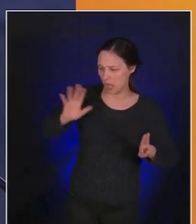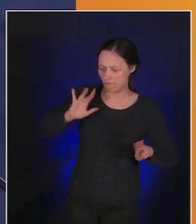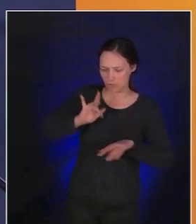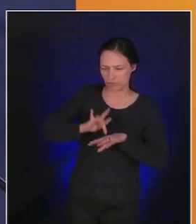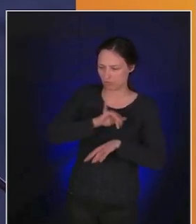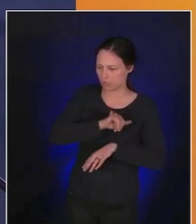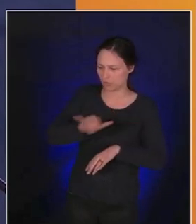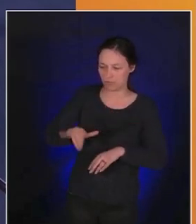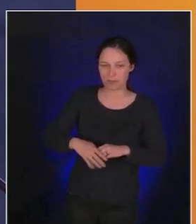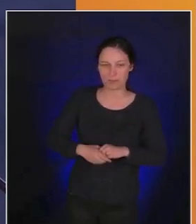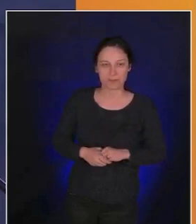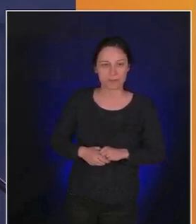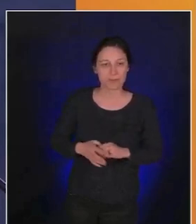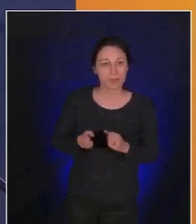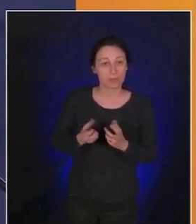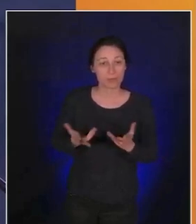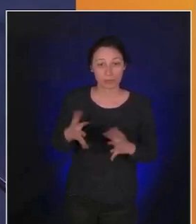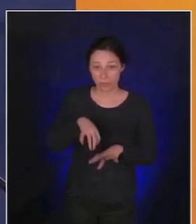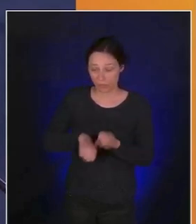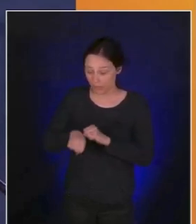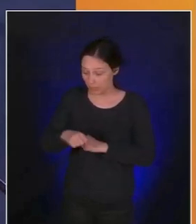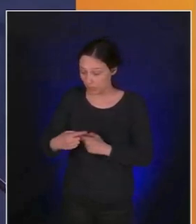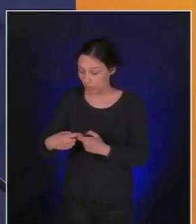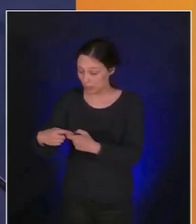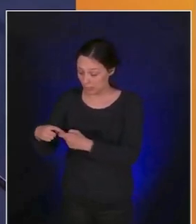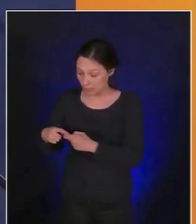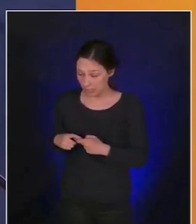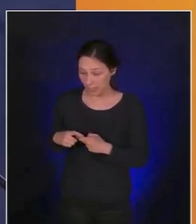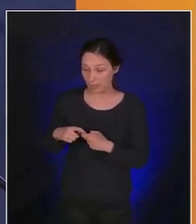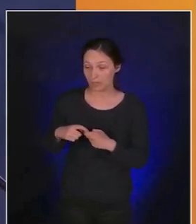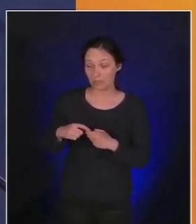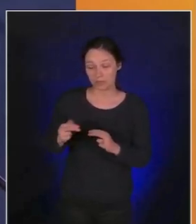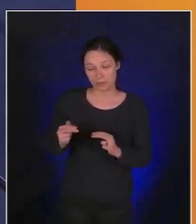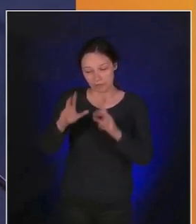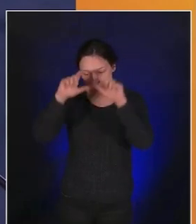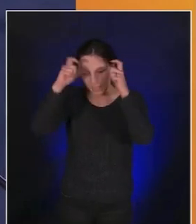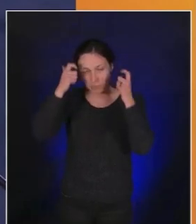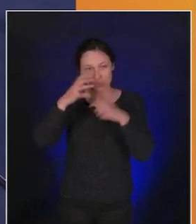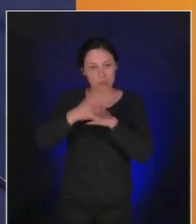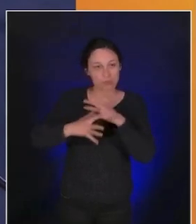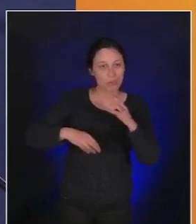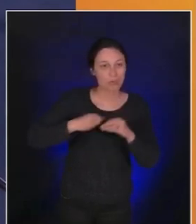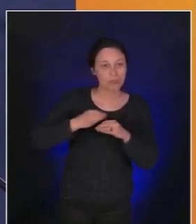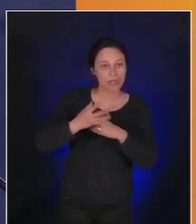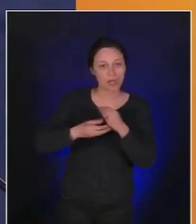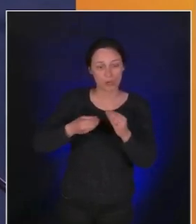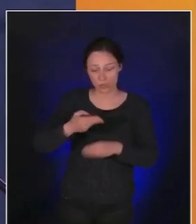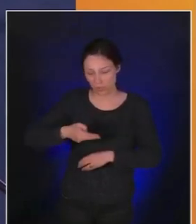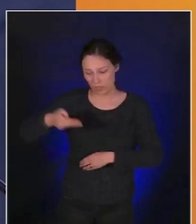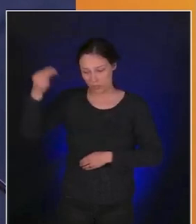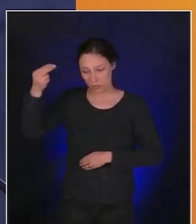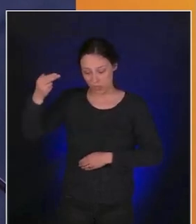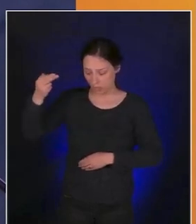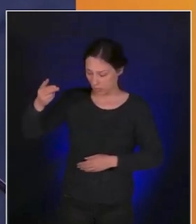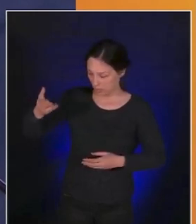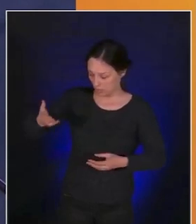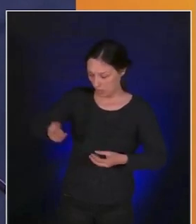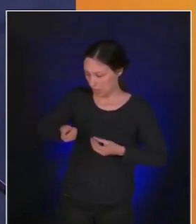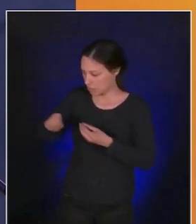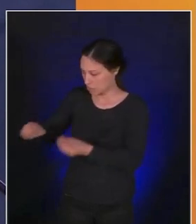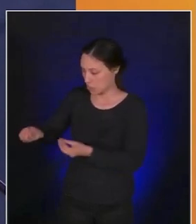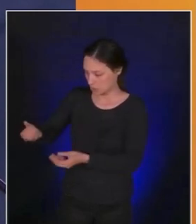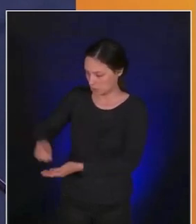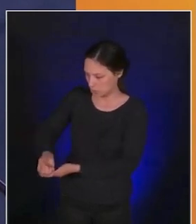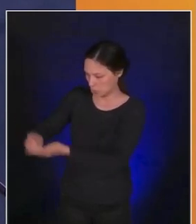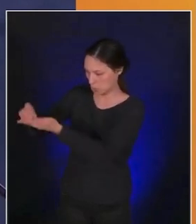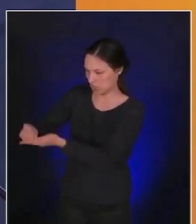Plusieurs organisations syndicales, qu'elles soient mondiales ou nationales, ont apporté leur soutien au peuple soulevé et ont condamné sa